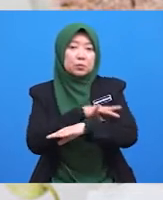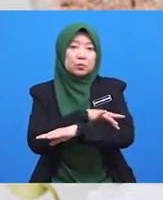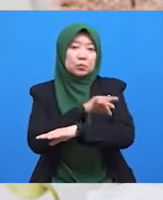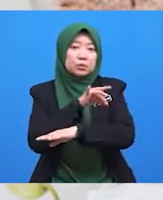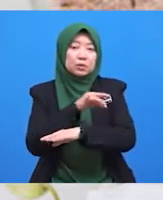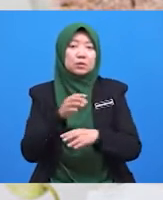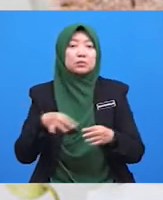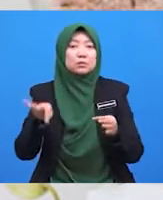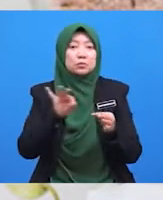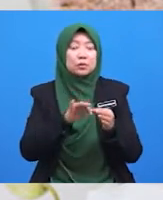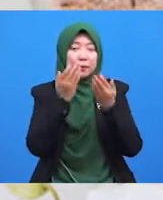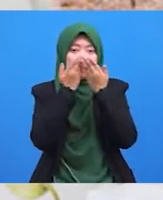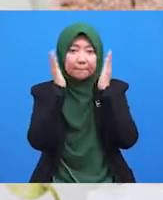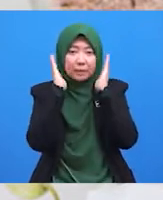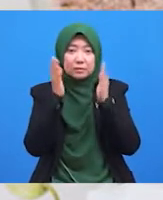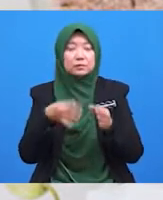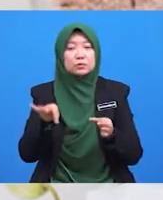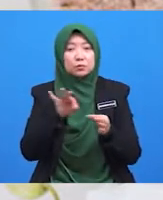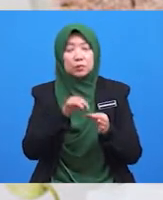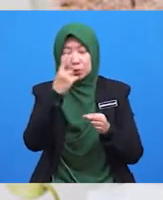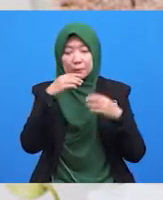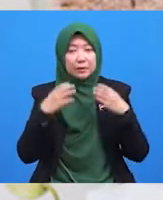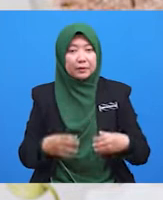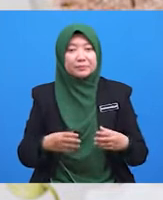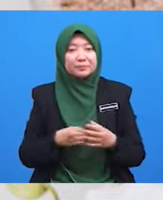sesuai dan masker yang sesuai kepada pelanggan.